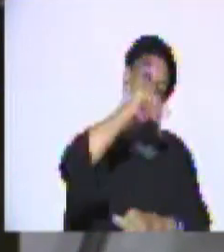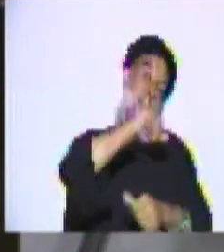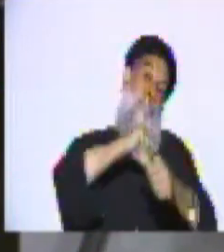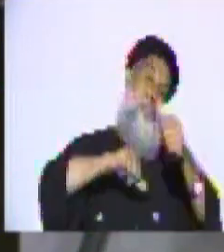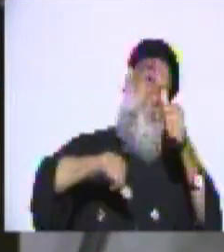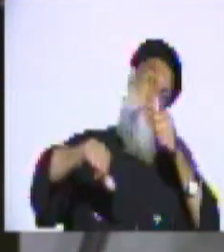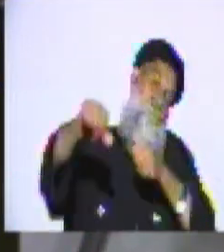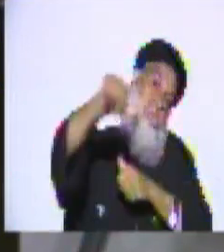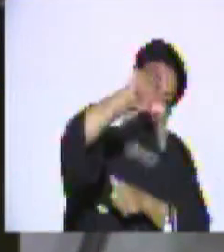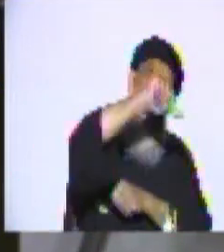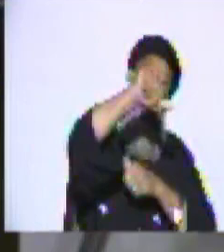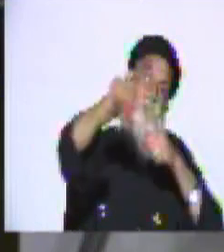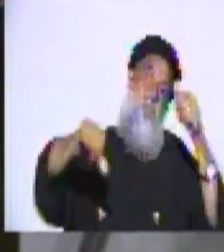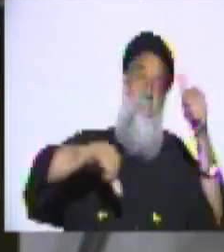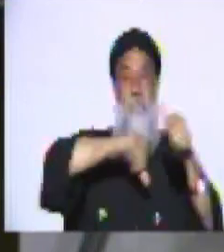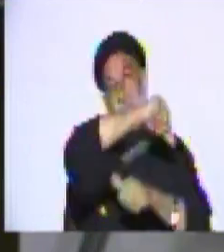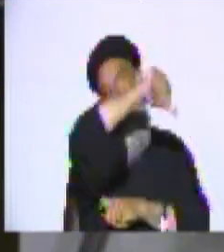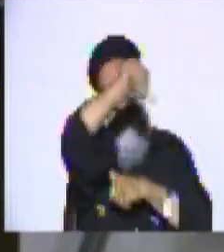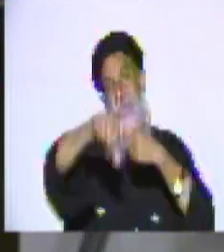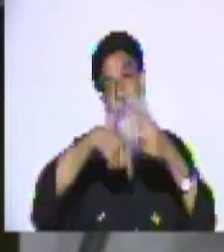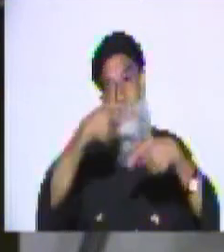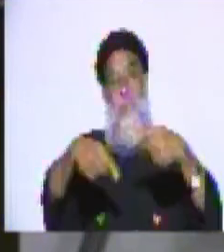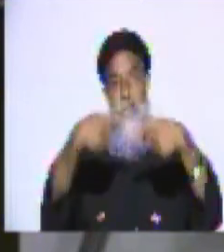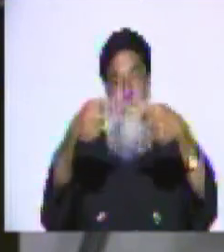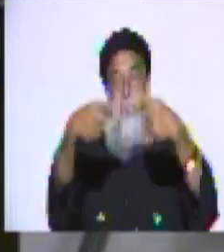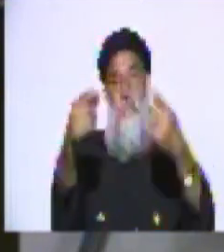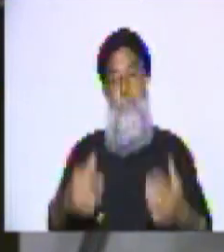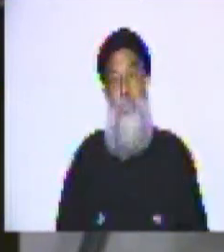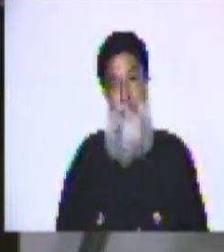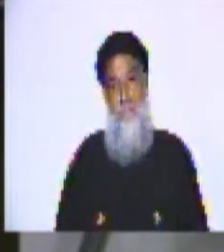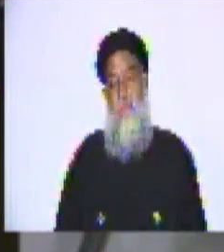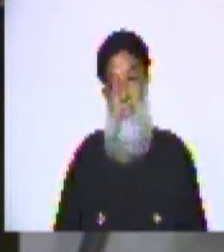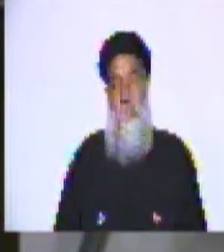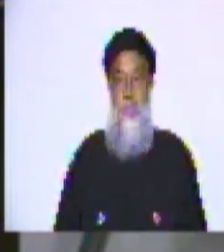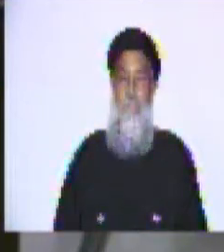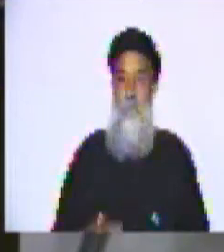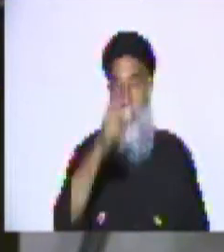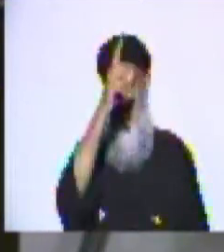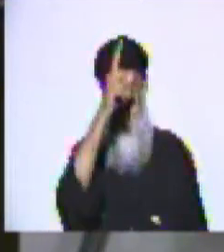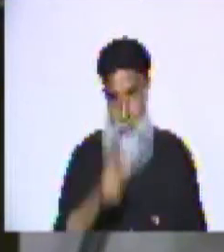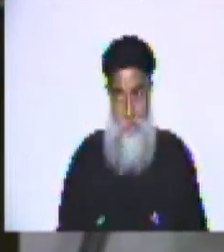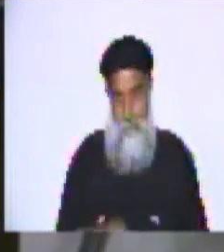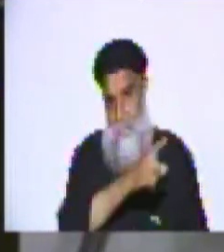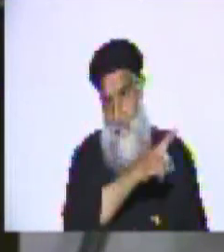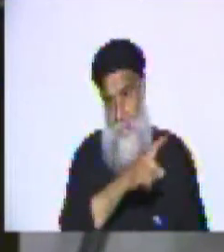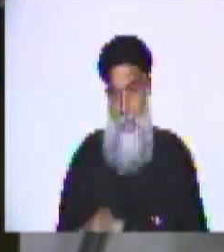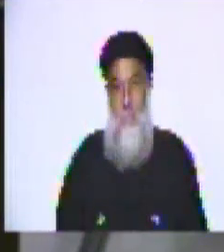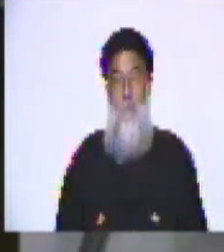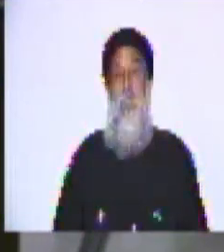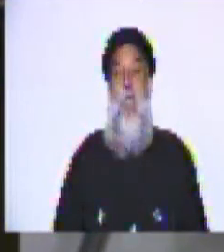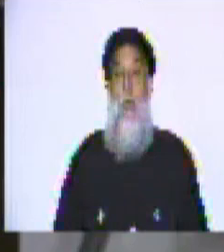للي رسموه. مسؤول كبير لحد دلوقتي في الصيامات. نفس النفخة، نفس النفخة بتاع